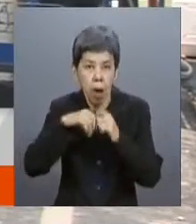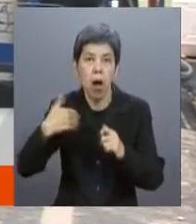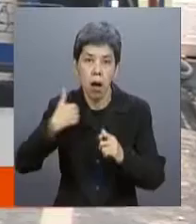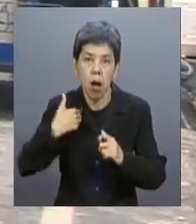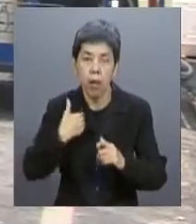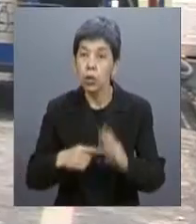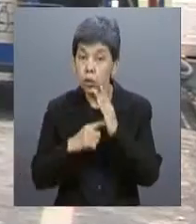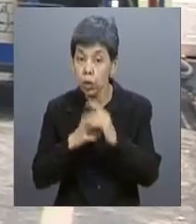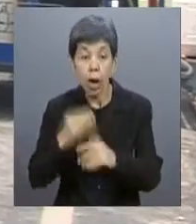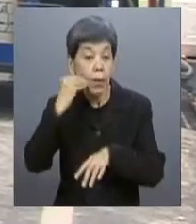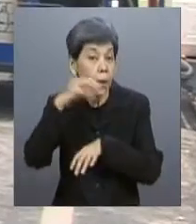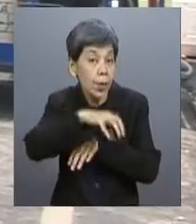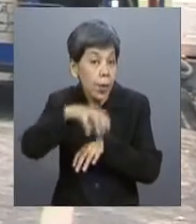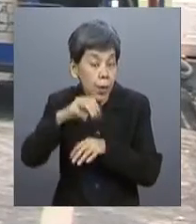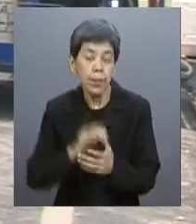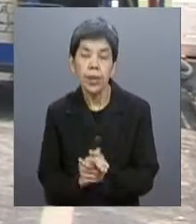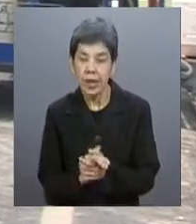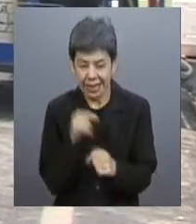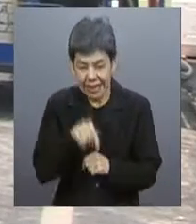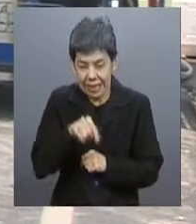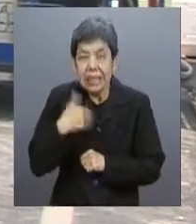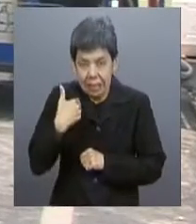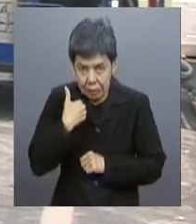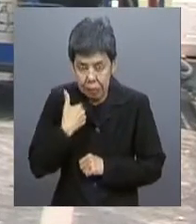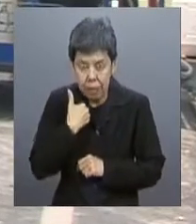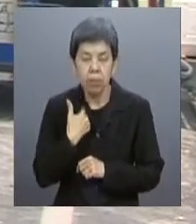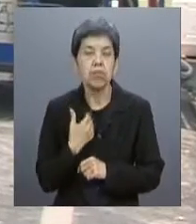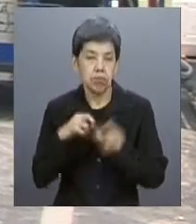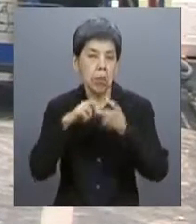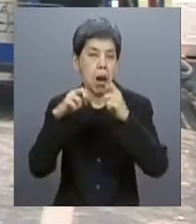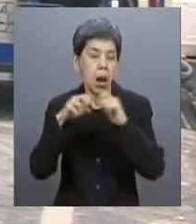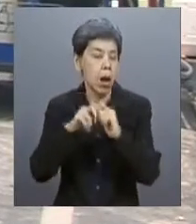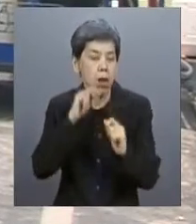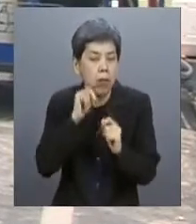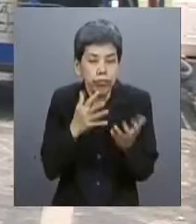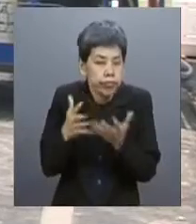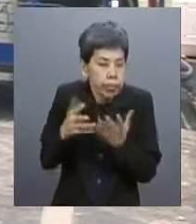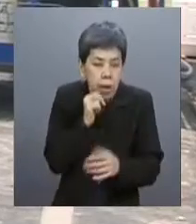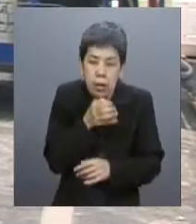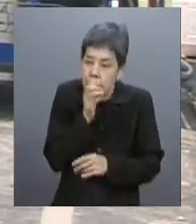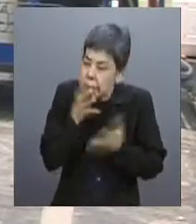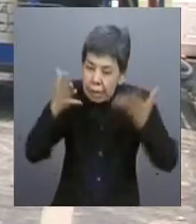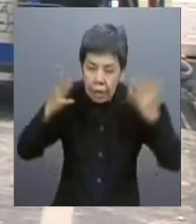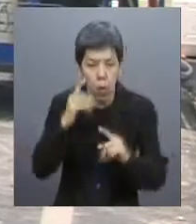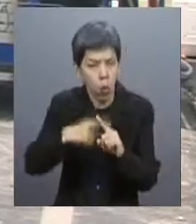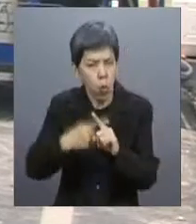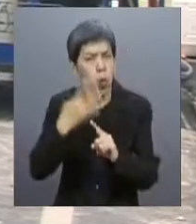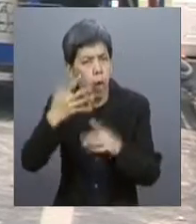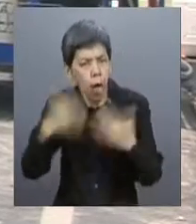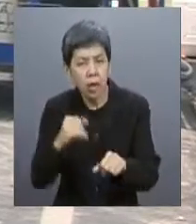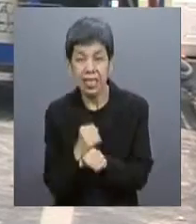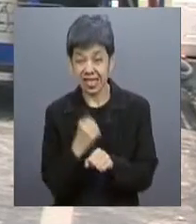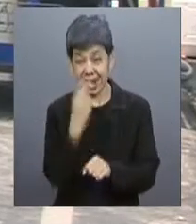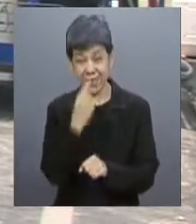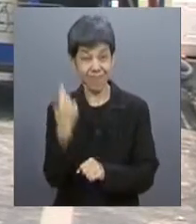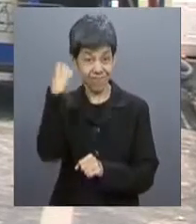างเช่นที่หมู่บ้านช่องพิกุลตำบลไร่รถจุดนี้เองก็เป็นอีกหนึ่งพื้นที่ที่กำลังขาดแคลนน้ำดื่มน้ำใช้มานานกว่า4เดือนแล้วค่ะซึ่งจุดที่เห็นด้